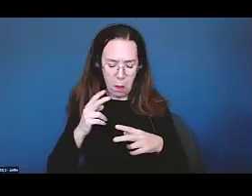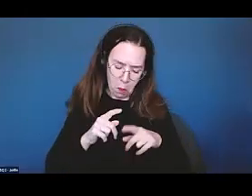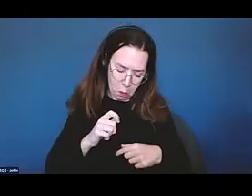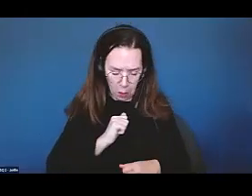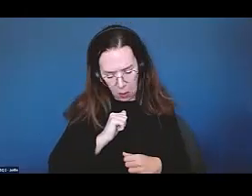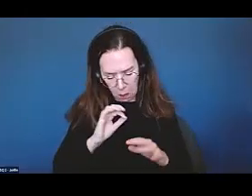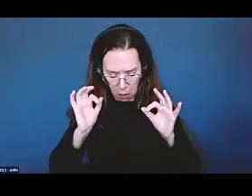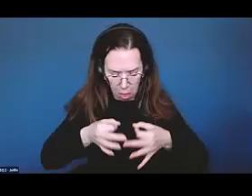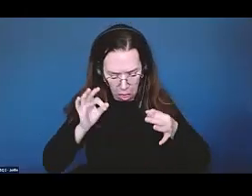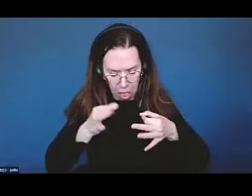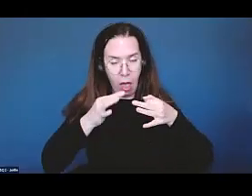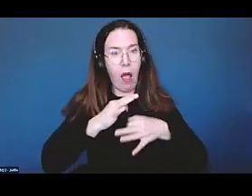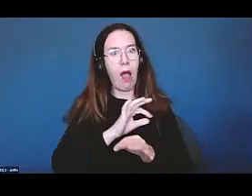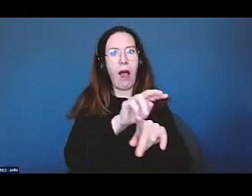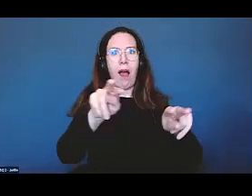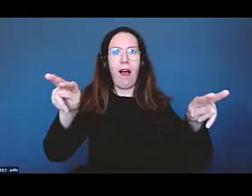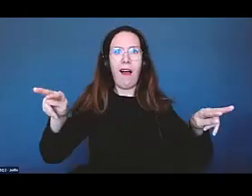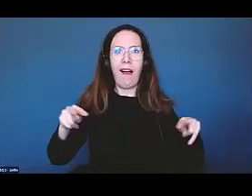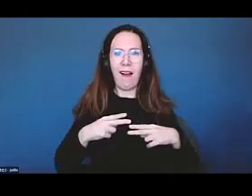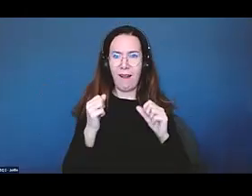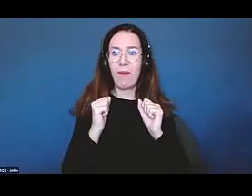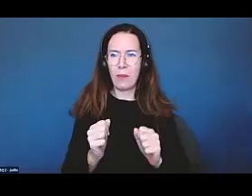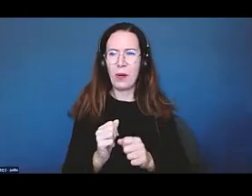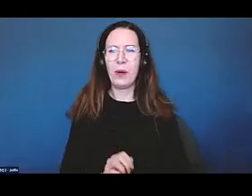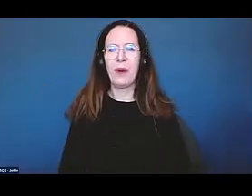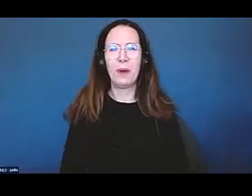de nous-mêmes.